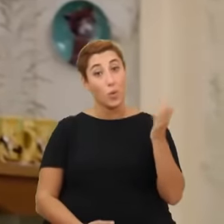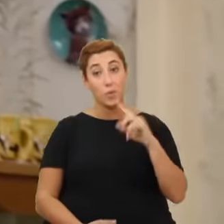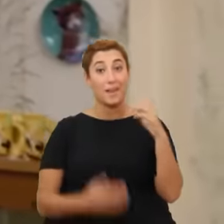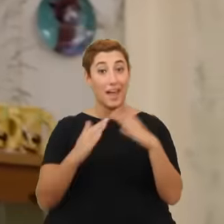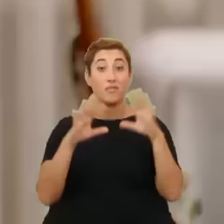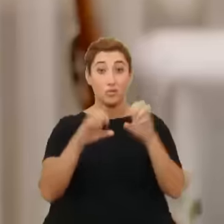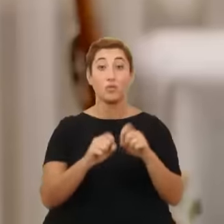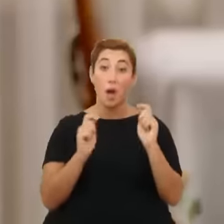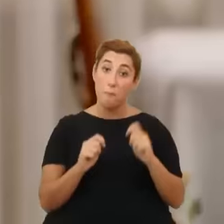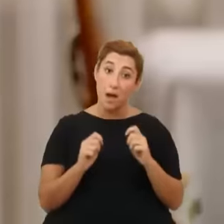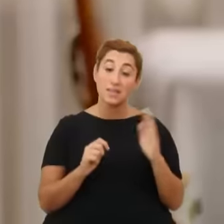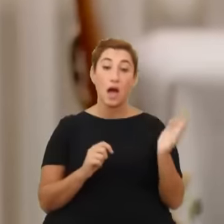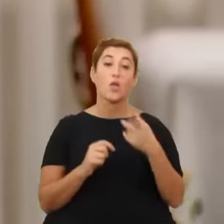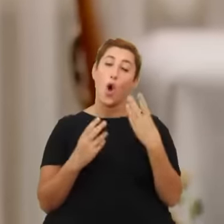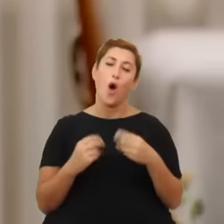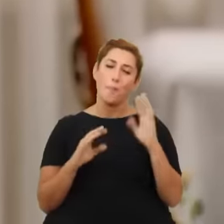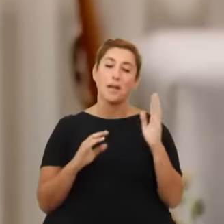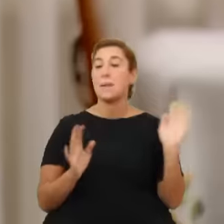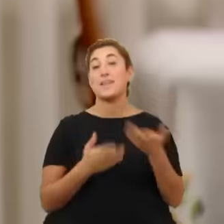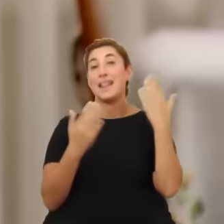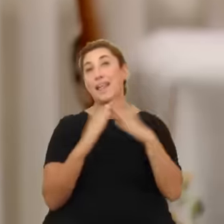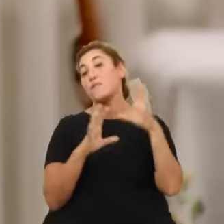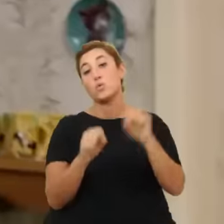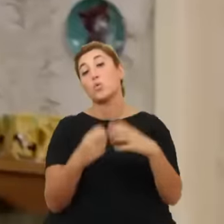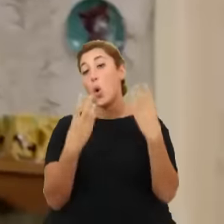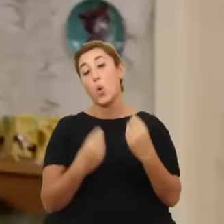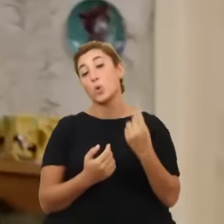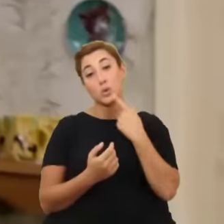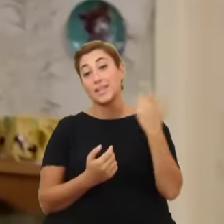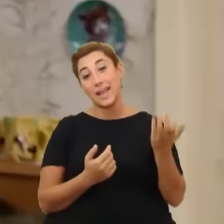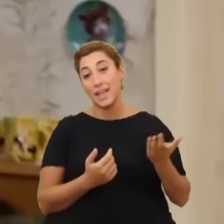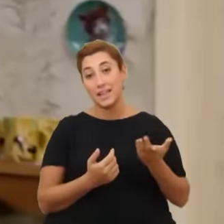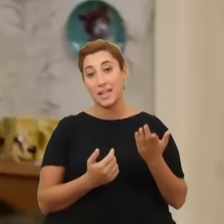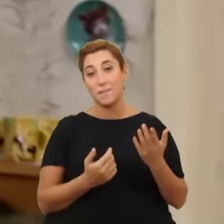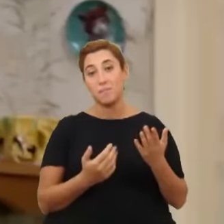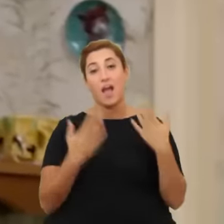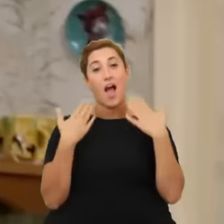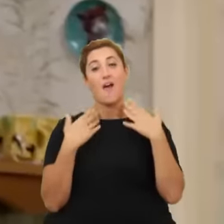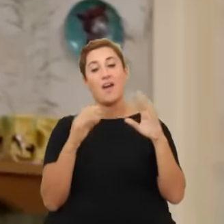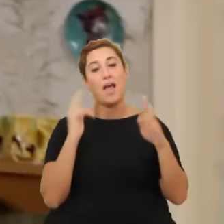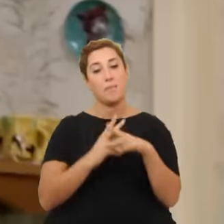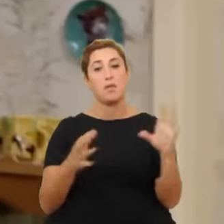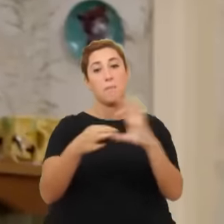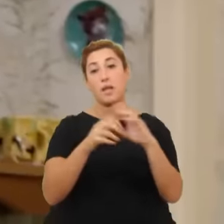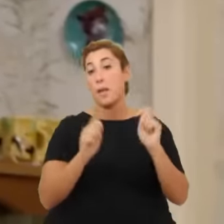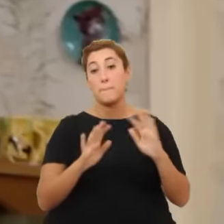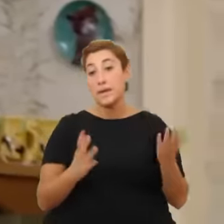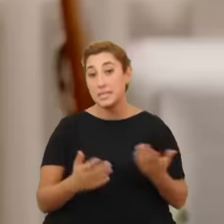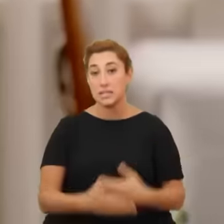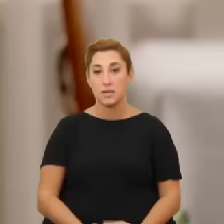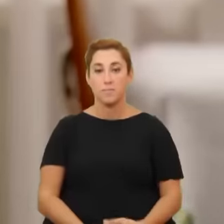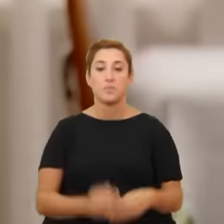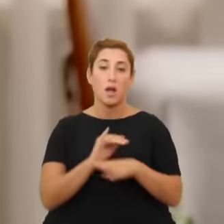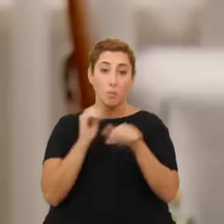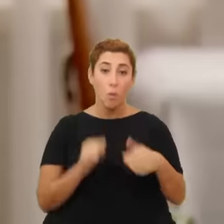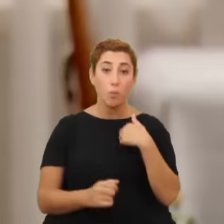bir ev tutarsak... Hani olmaz ya, oldu da oldu diyelim hani ev tutarsak... Hava gazını direkt bağlatabiliriz mesela.